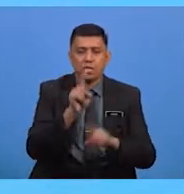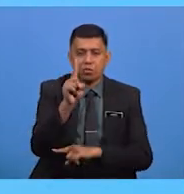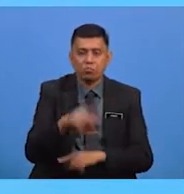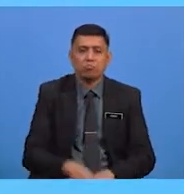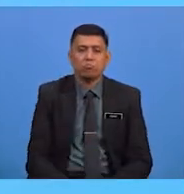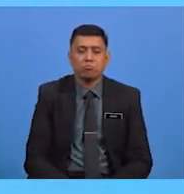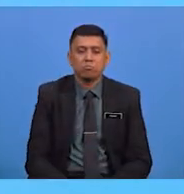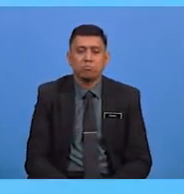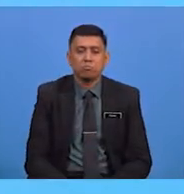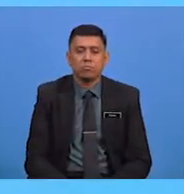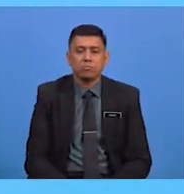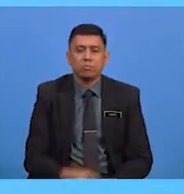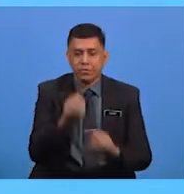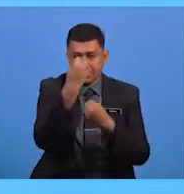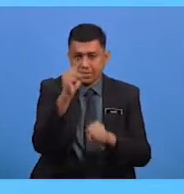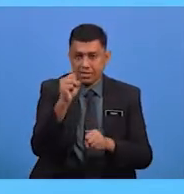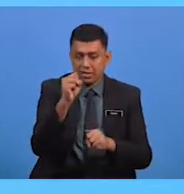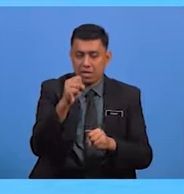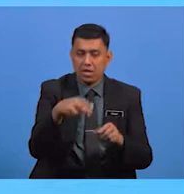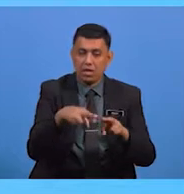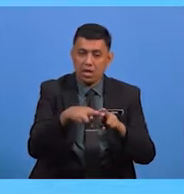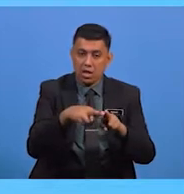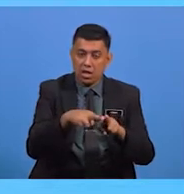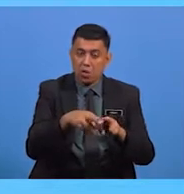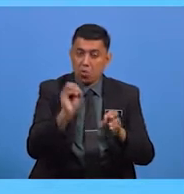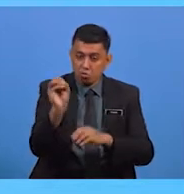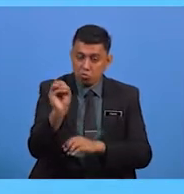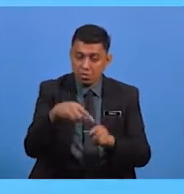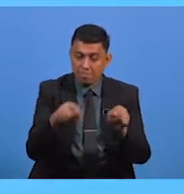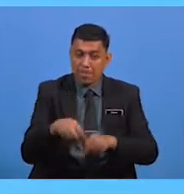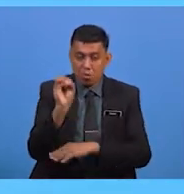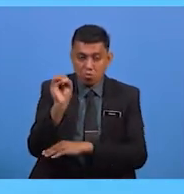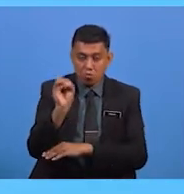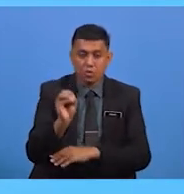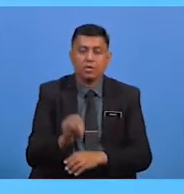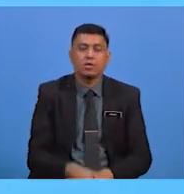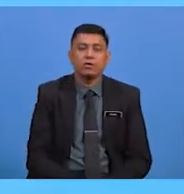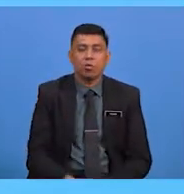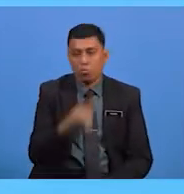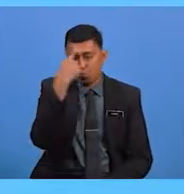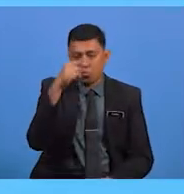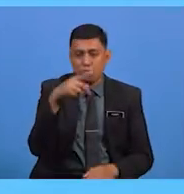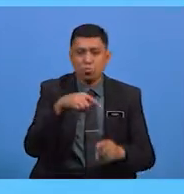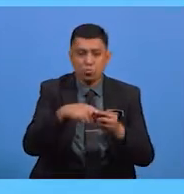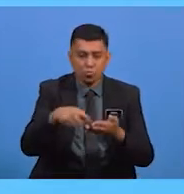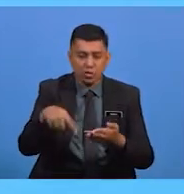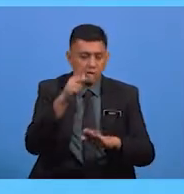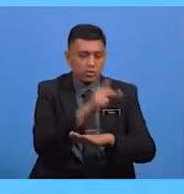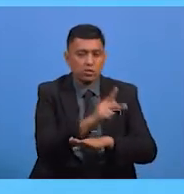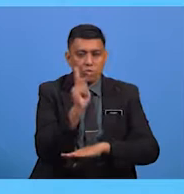Kemudian, kita akan sediakan ruang kosong bagi menulis pernyataan sudokod yang lain nanti.